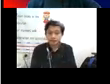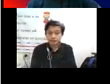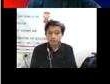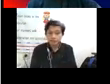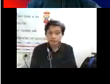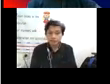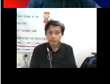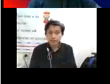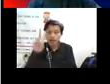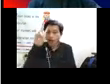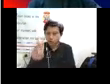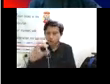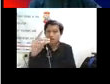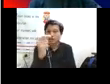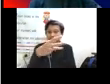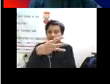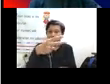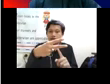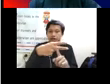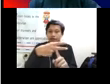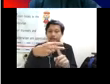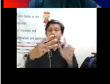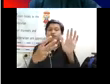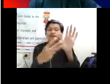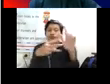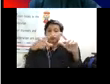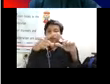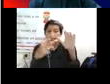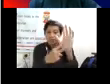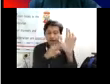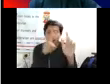restment kemudian klik simpan